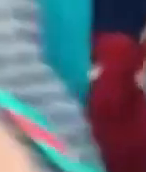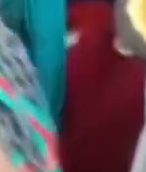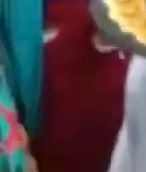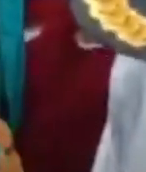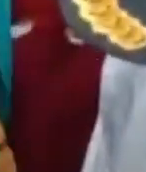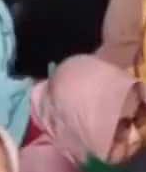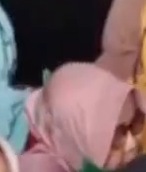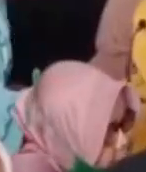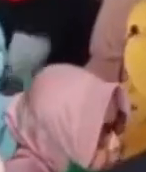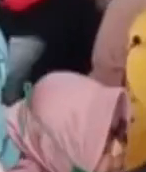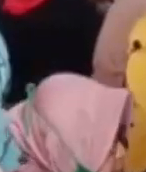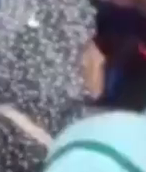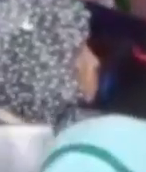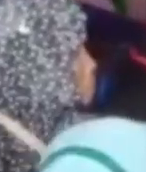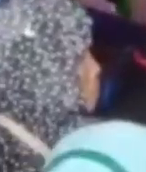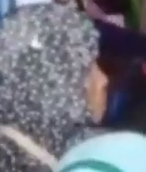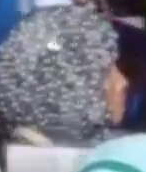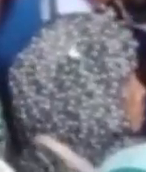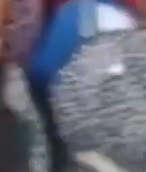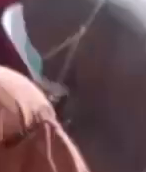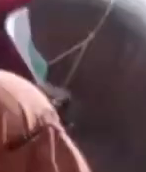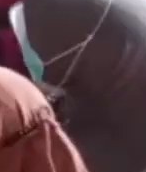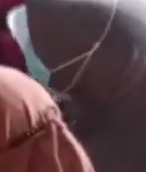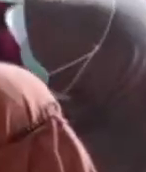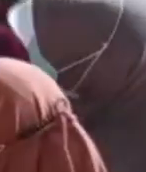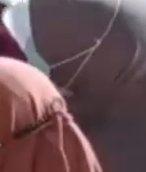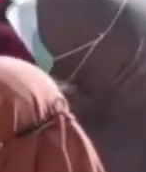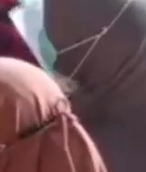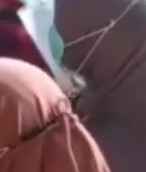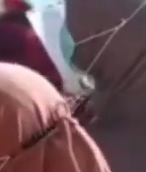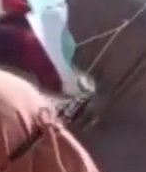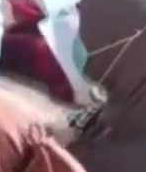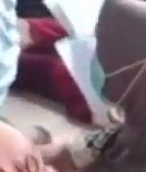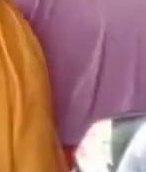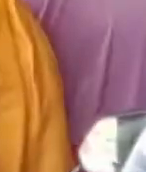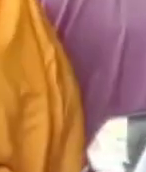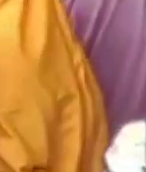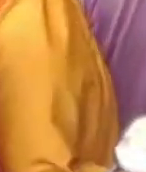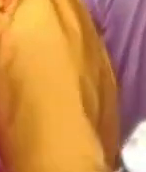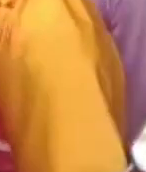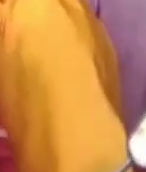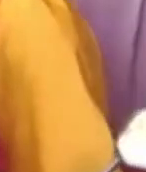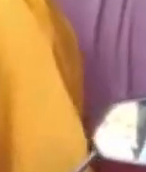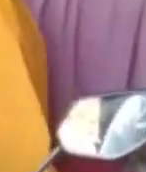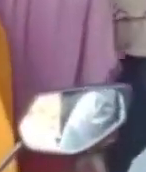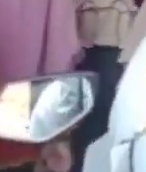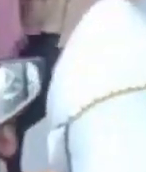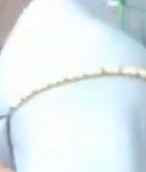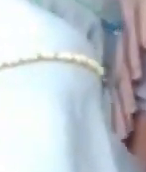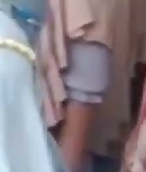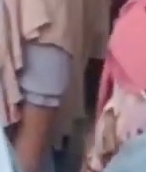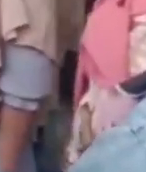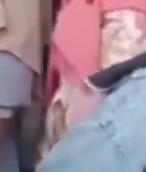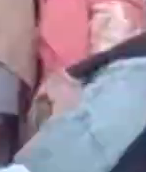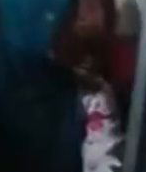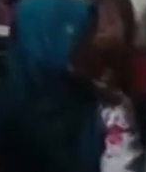Kecamatan Sukawangi, Kabupaten Bekasi, Jawa Barat. Bantuan sebesar Rp500.000 untuk warga prasejahtera ini dibagikan untuk